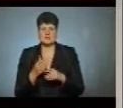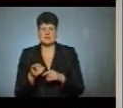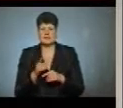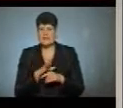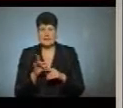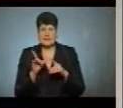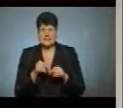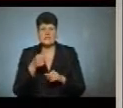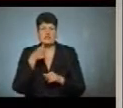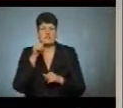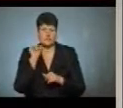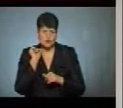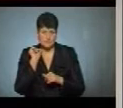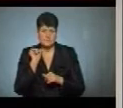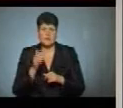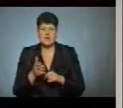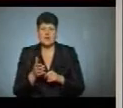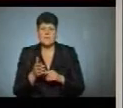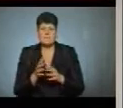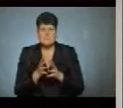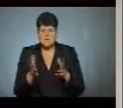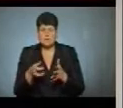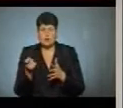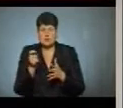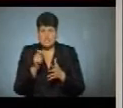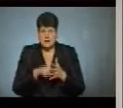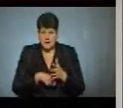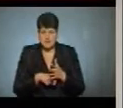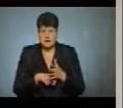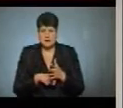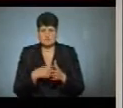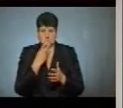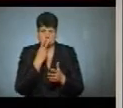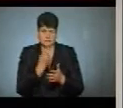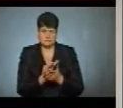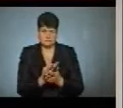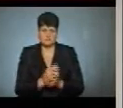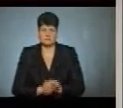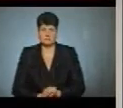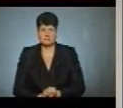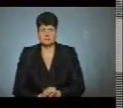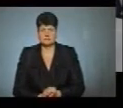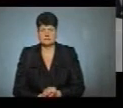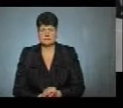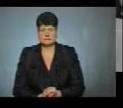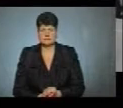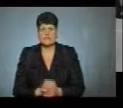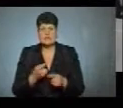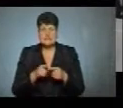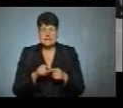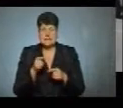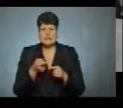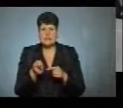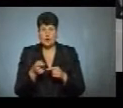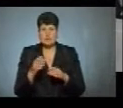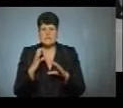їздять ще від вчора. Більше про закриття тернопільського автовокзалу розповість Марія Котенко. Це тернопільський